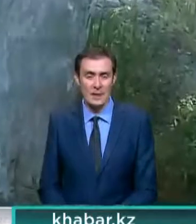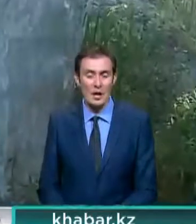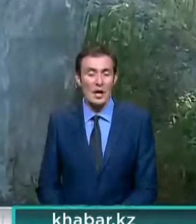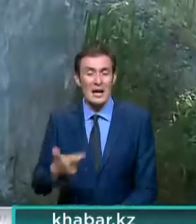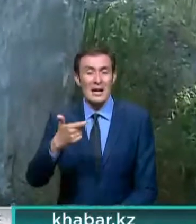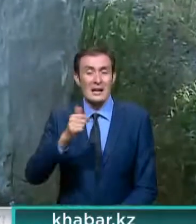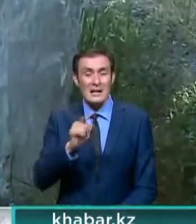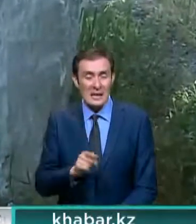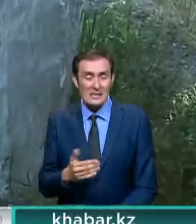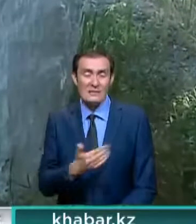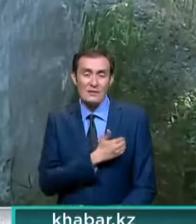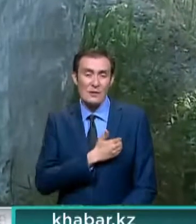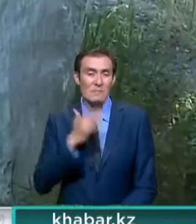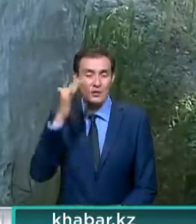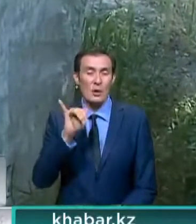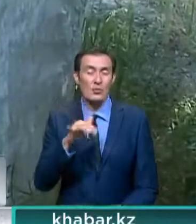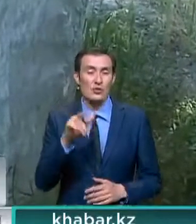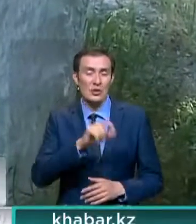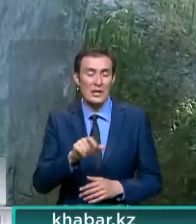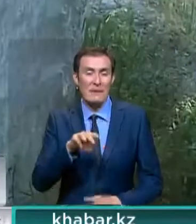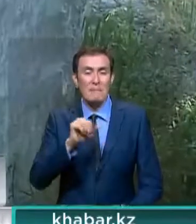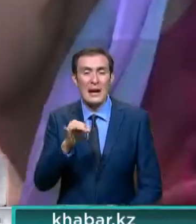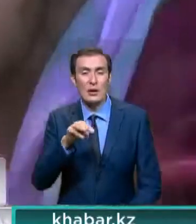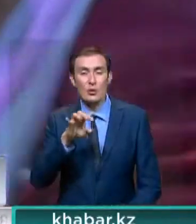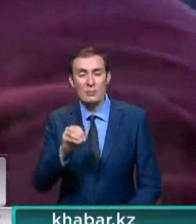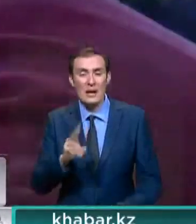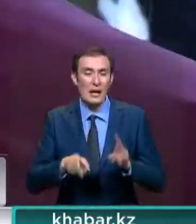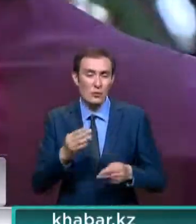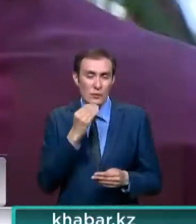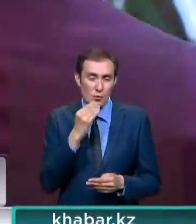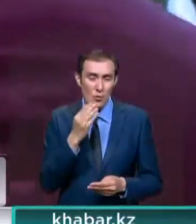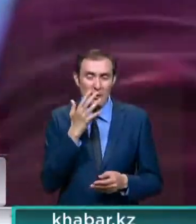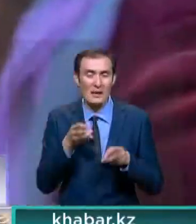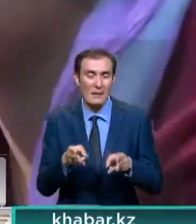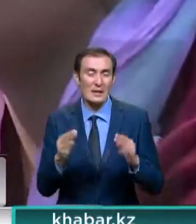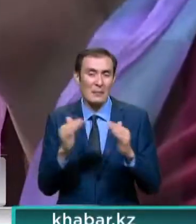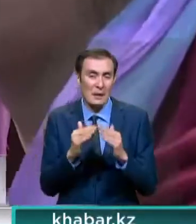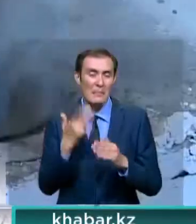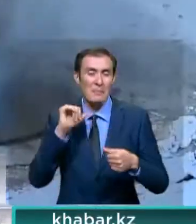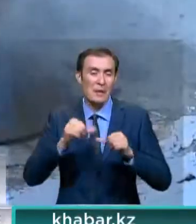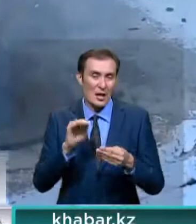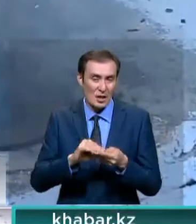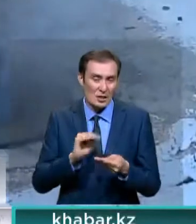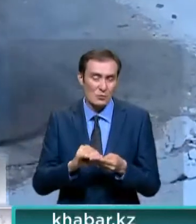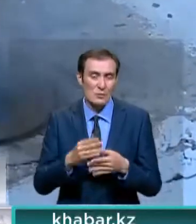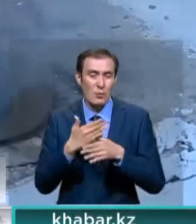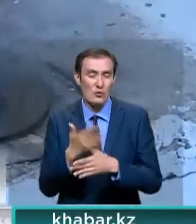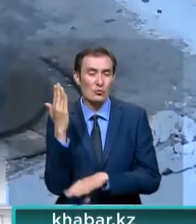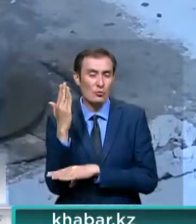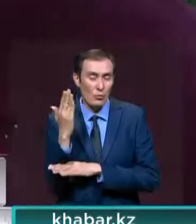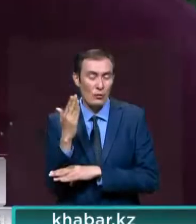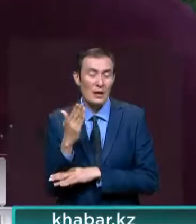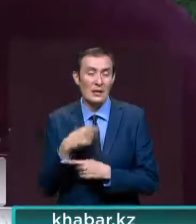Голубое топливо – давняя и заветная мечта жителей села Майтубе. Готовить еду и обогревать дома сельчане привыкли по старинке – с помощью дров и